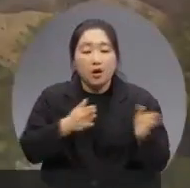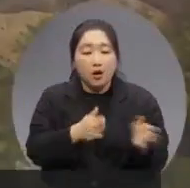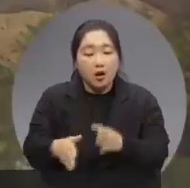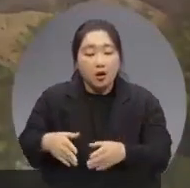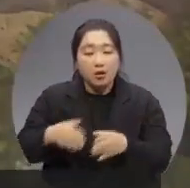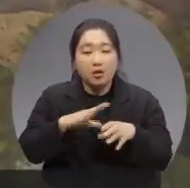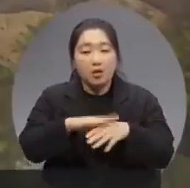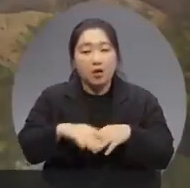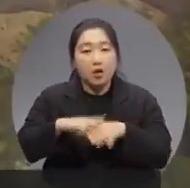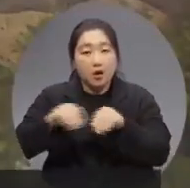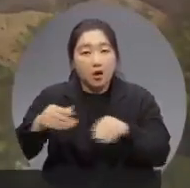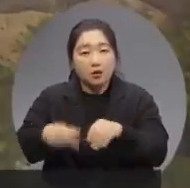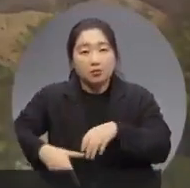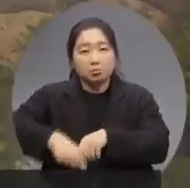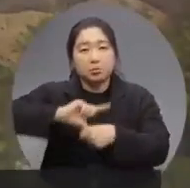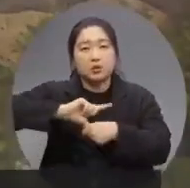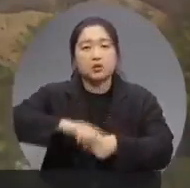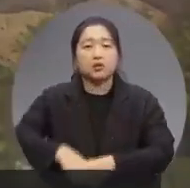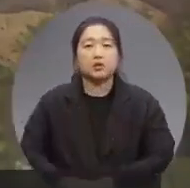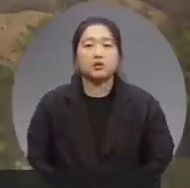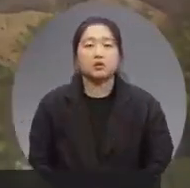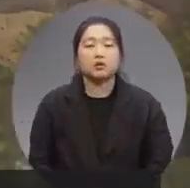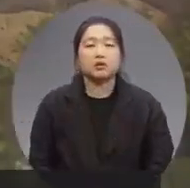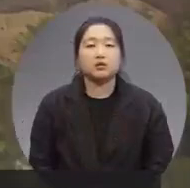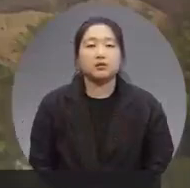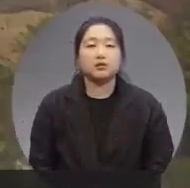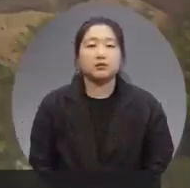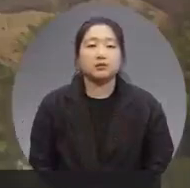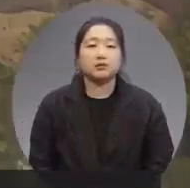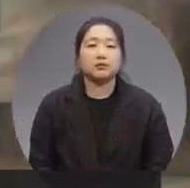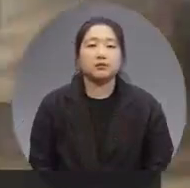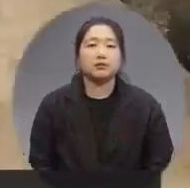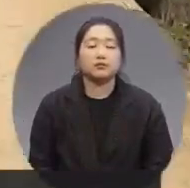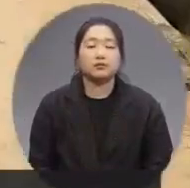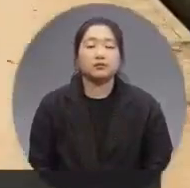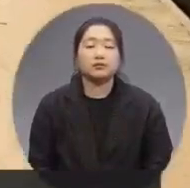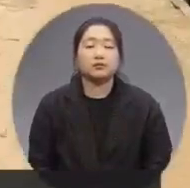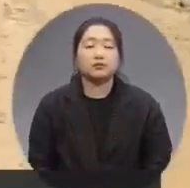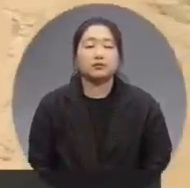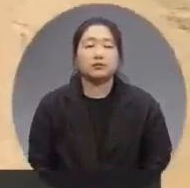대책 마련에 들어갔습니다. 이승준 기자입니다.